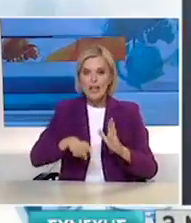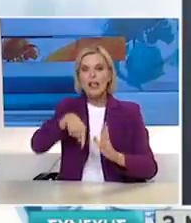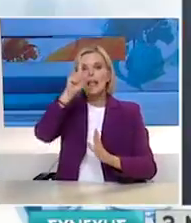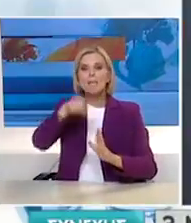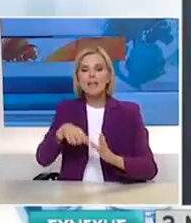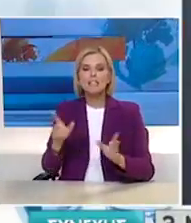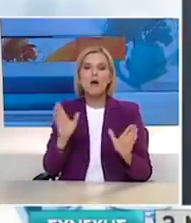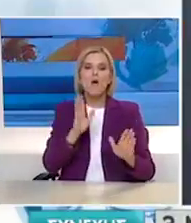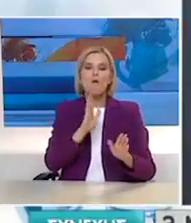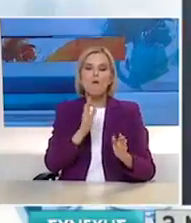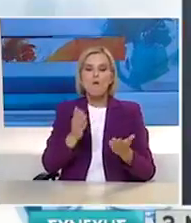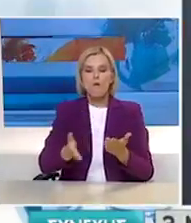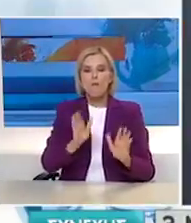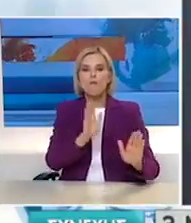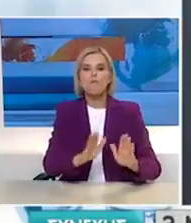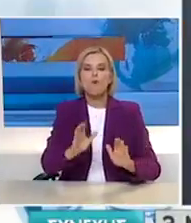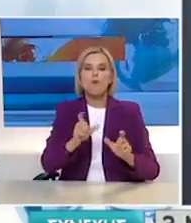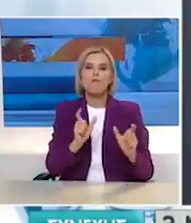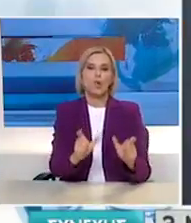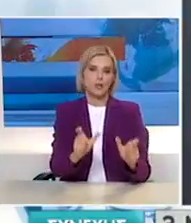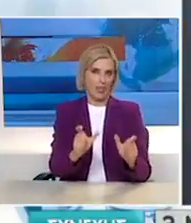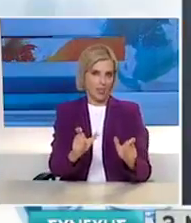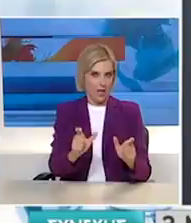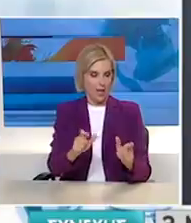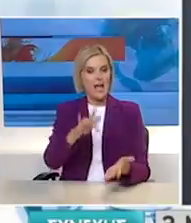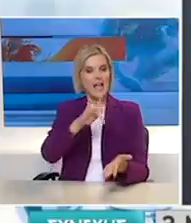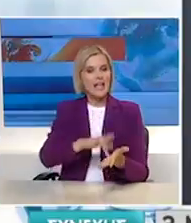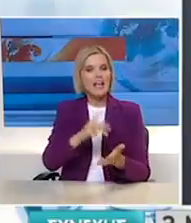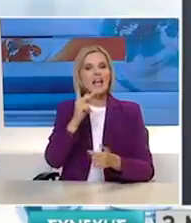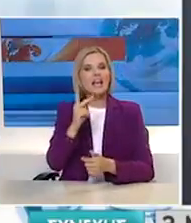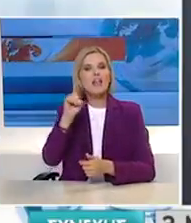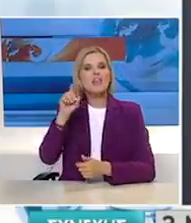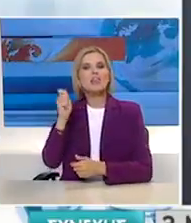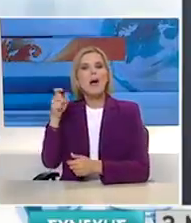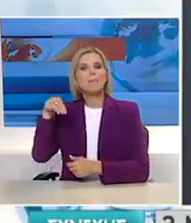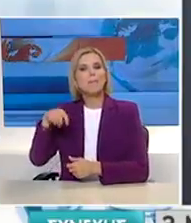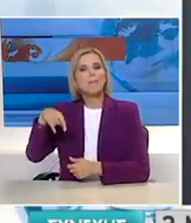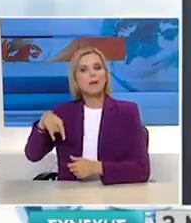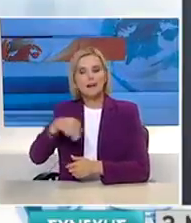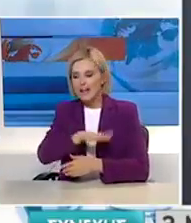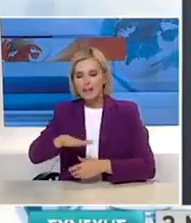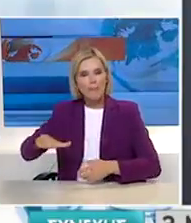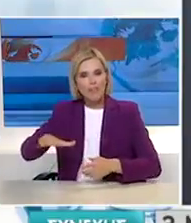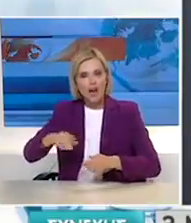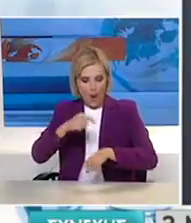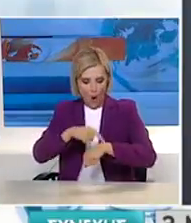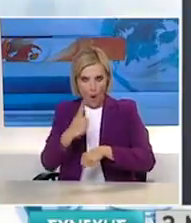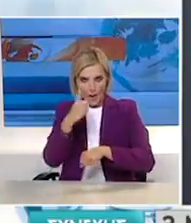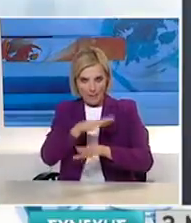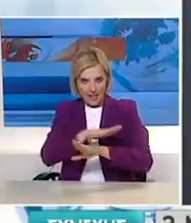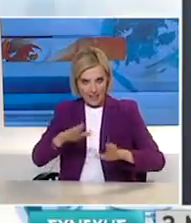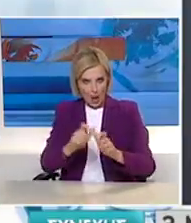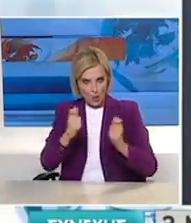φροντίδας για άτομα με ειδικές ανάγκες και τα κέντρα δημιουργικής απασχόλησης παιδιών με αναπηρία ήδη από την ερχόμενη εβδομάδα, με